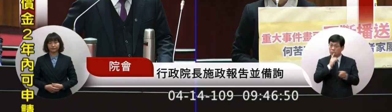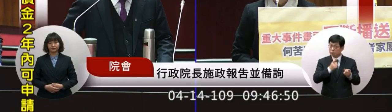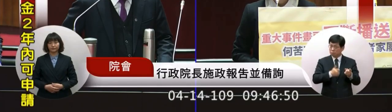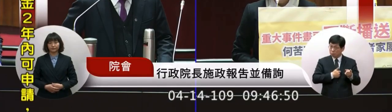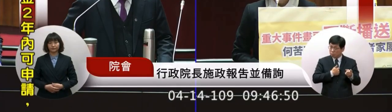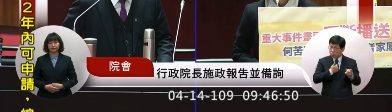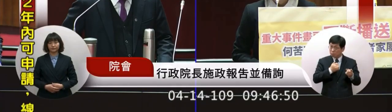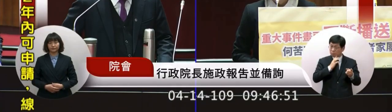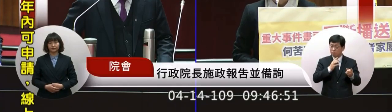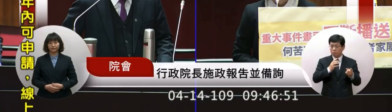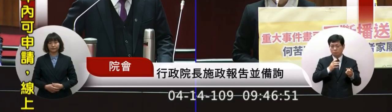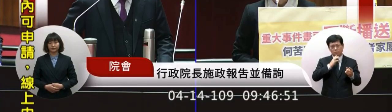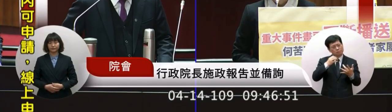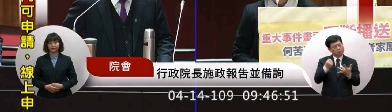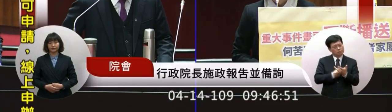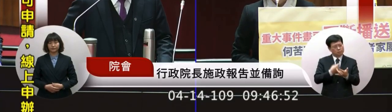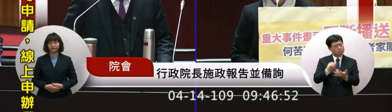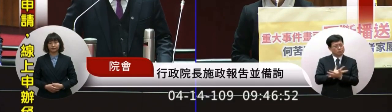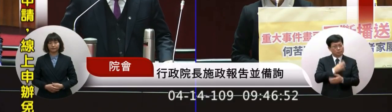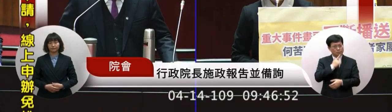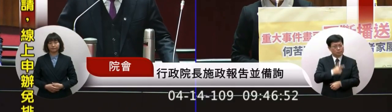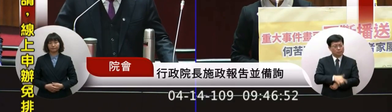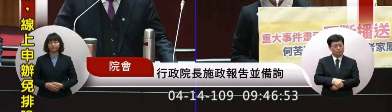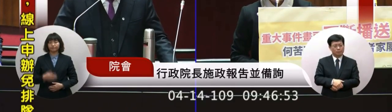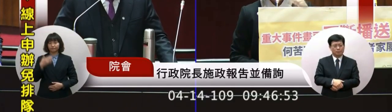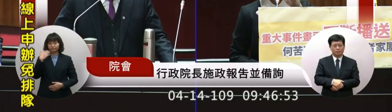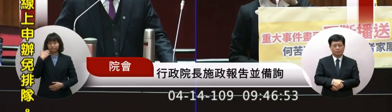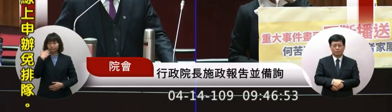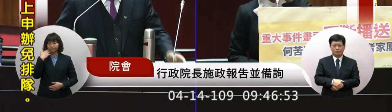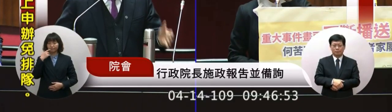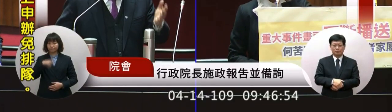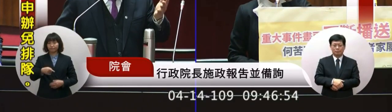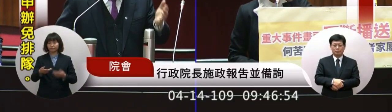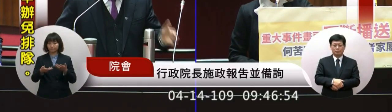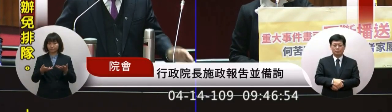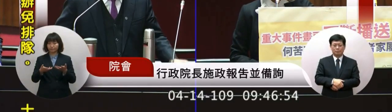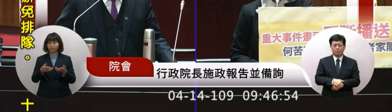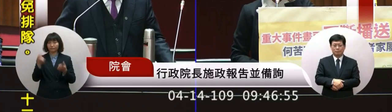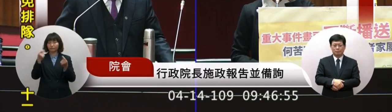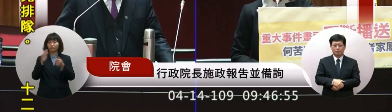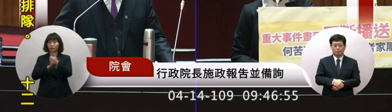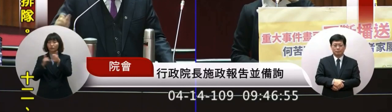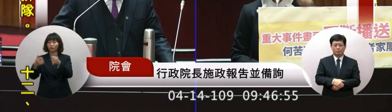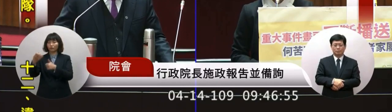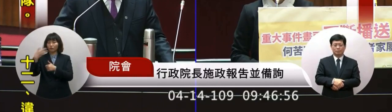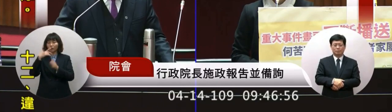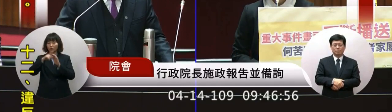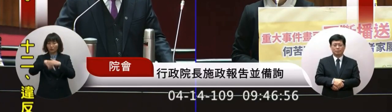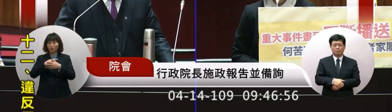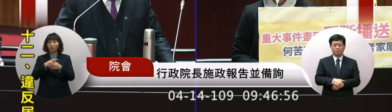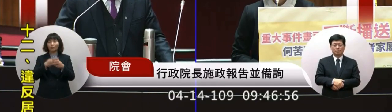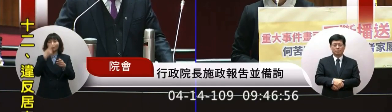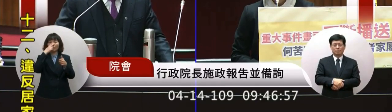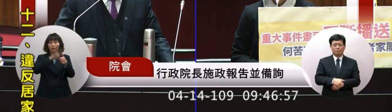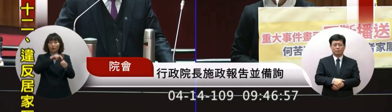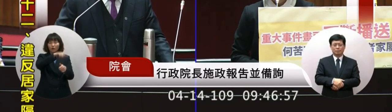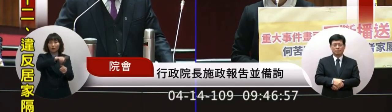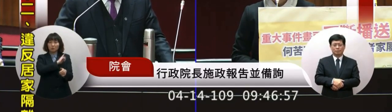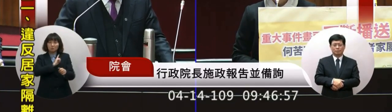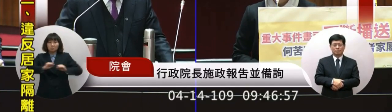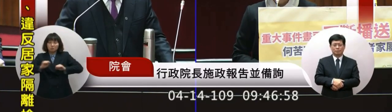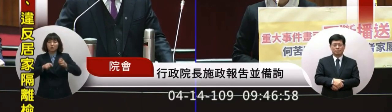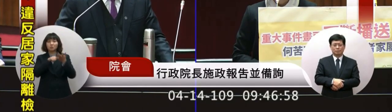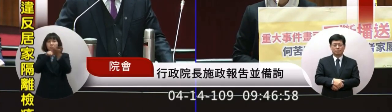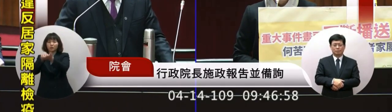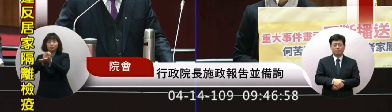确实有不够积极主动的可能？ 如果说是如委员所说，只剩下被害人自力救济一途，